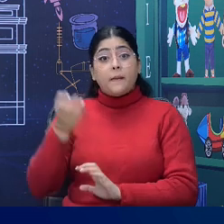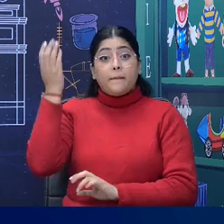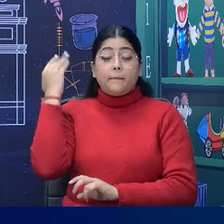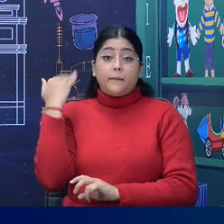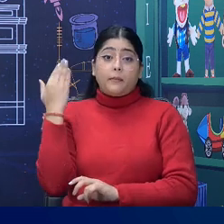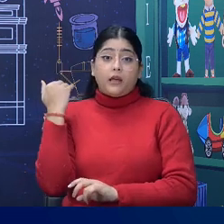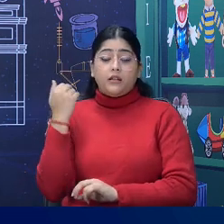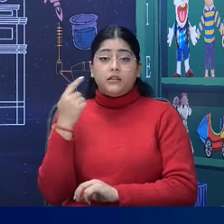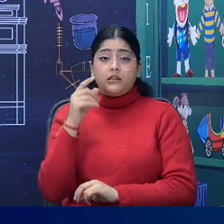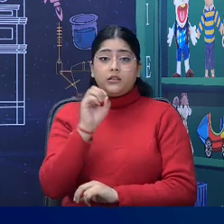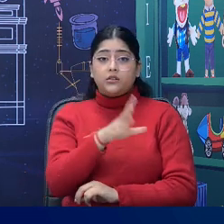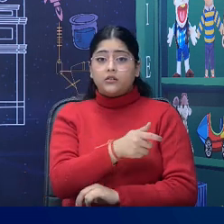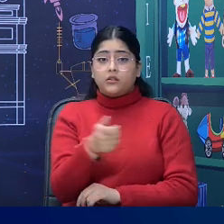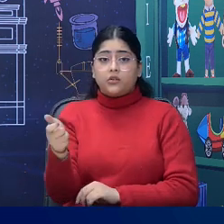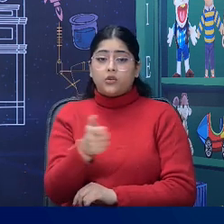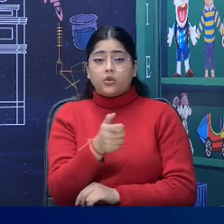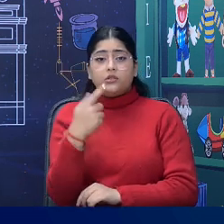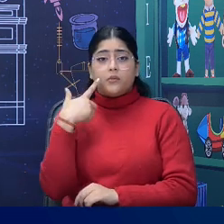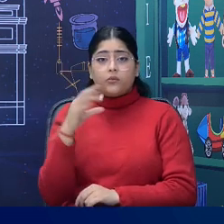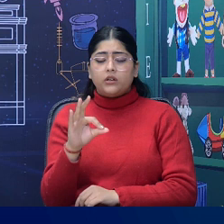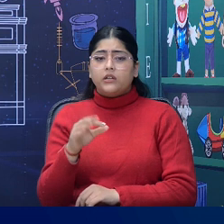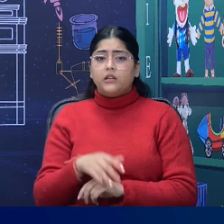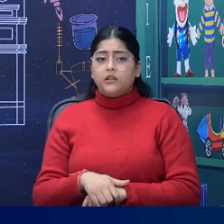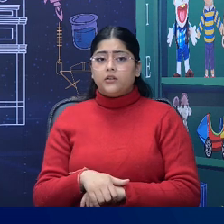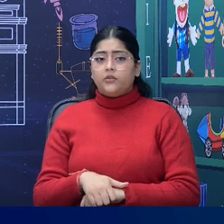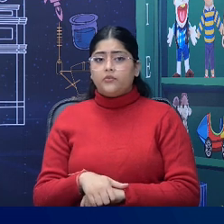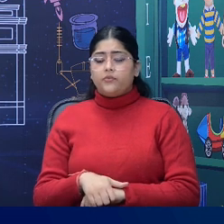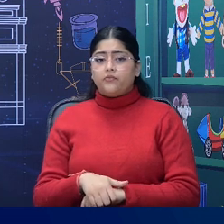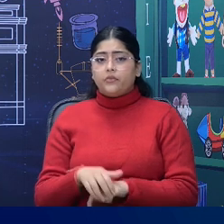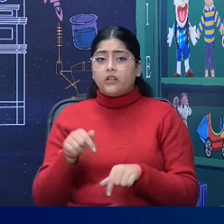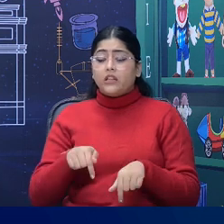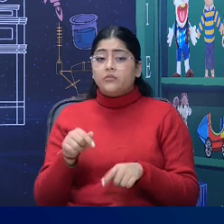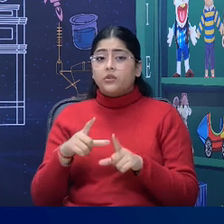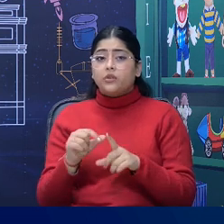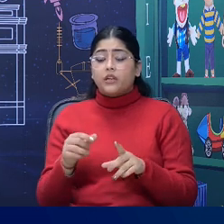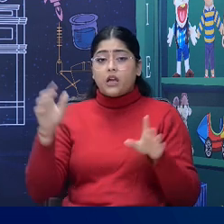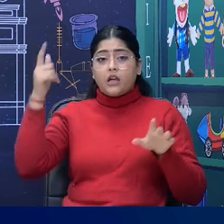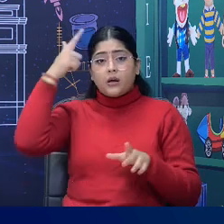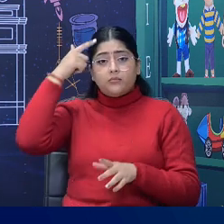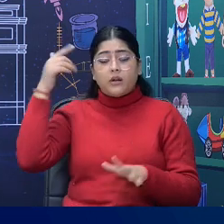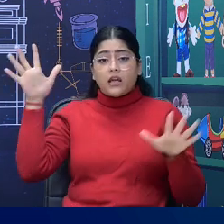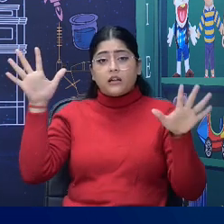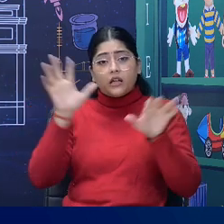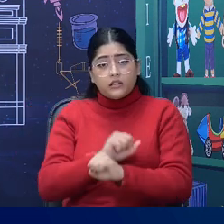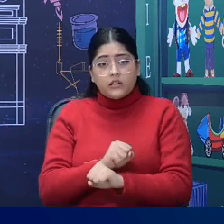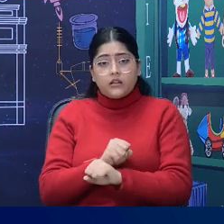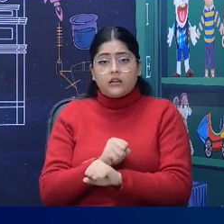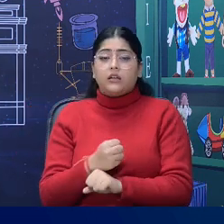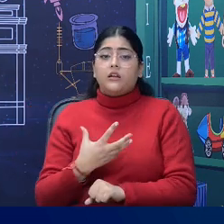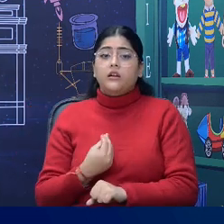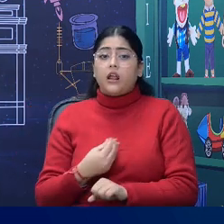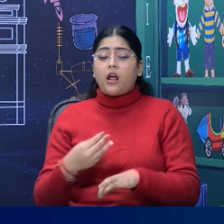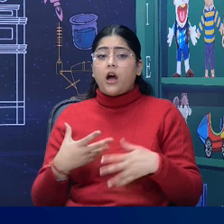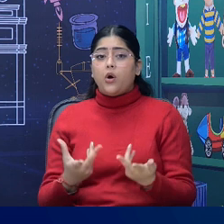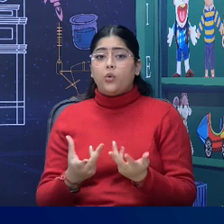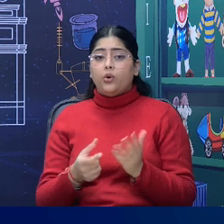थी तो पहले भाग में क्या कर रहा है वो व्यक्ति वो अंधेरे का डर दिखा रहा है डर दिखा के स्थापित कर रहा है वो कह रहा है कि